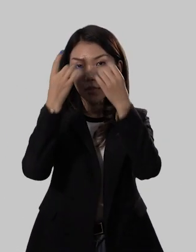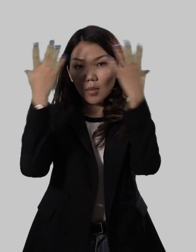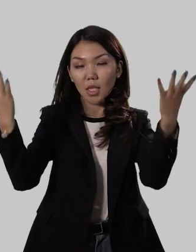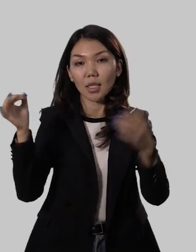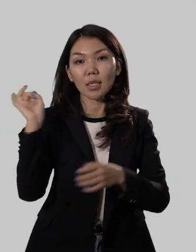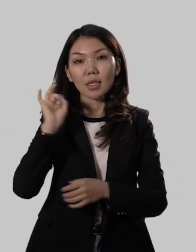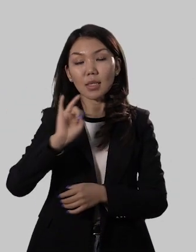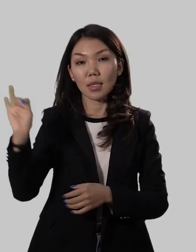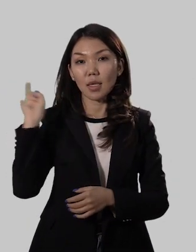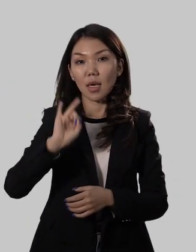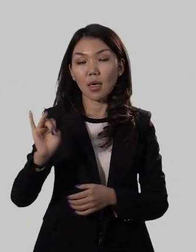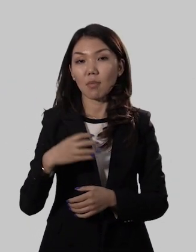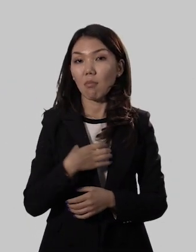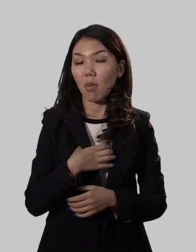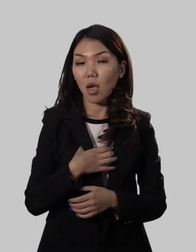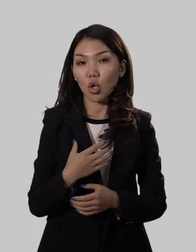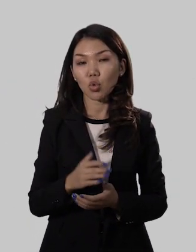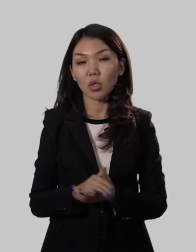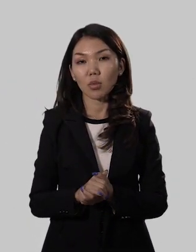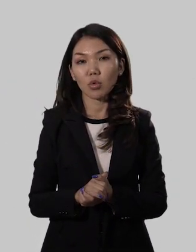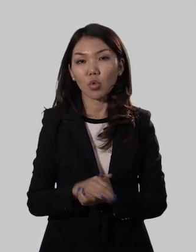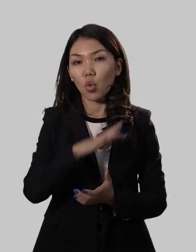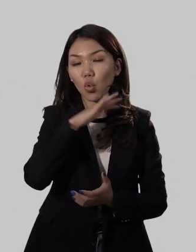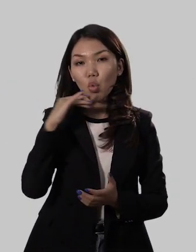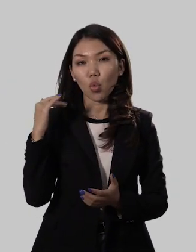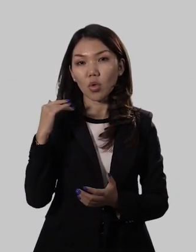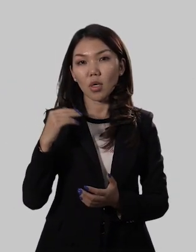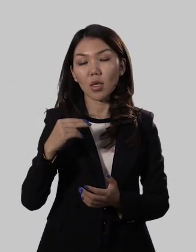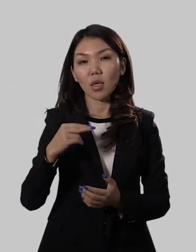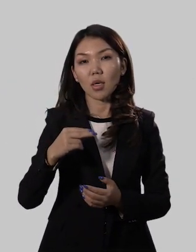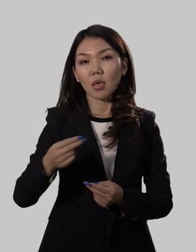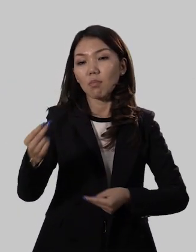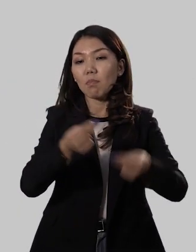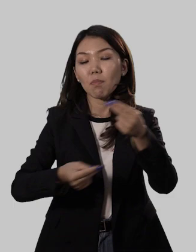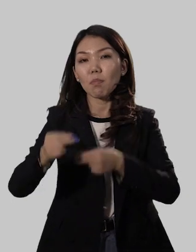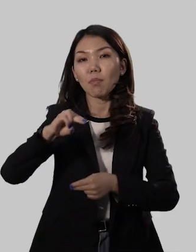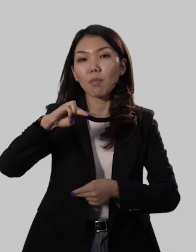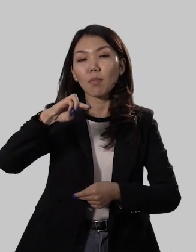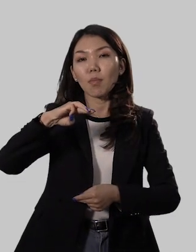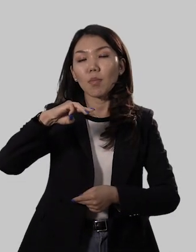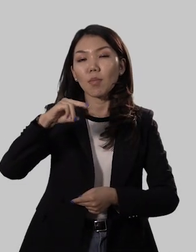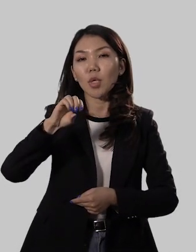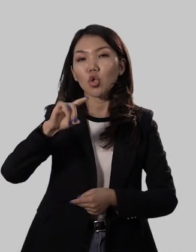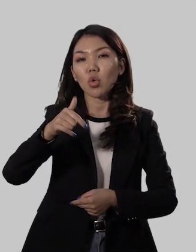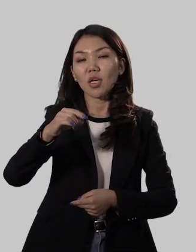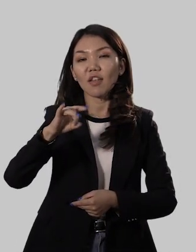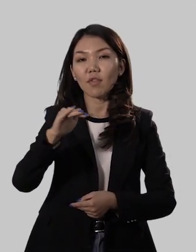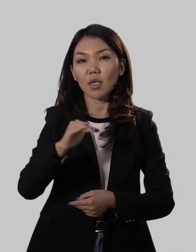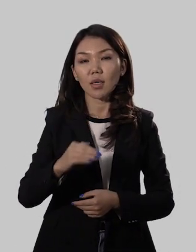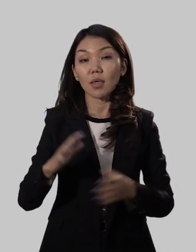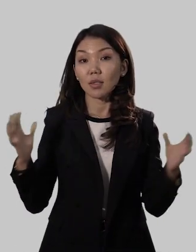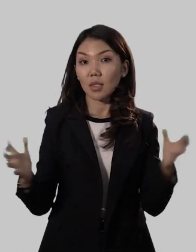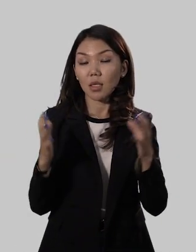Маданий жана тарыхый баалуулукка ээ болгон көп сандаган петроглифтер сакталуу.